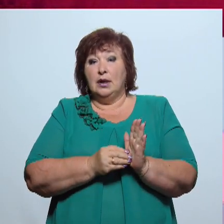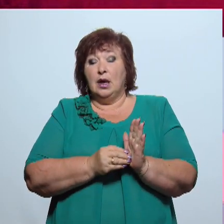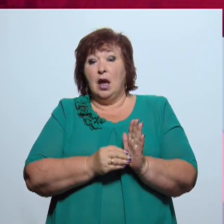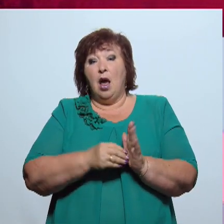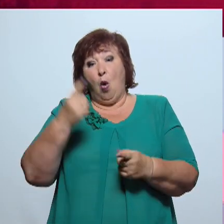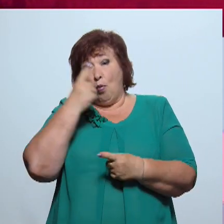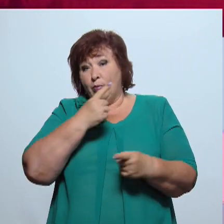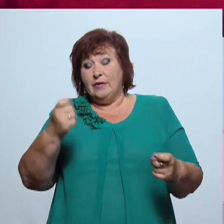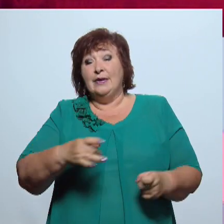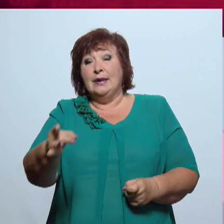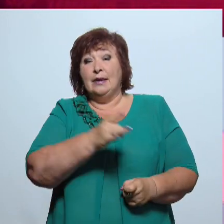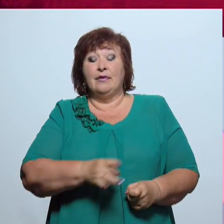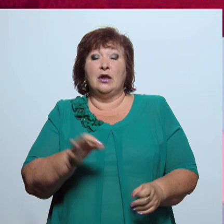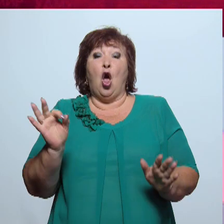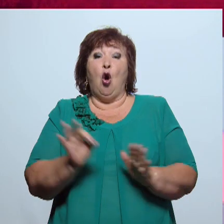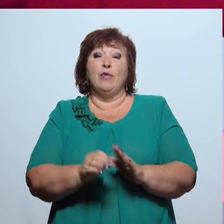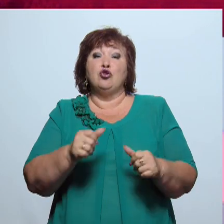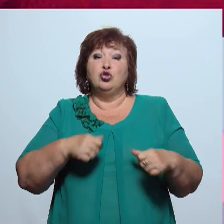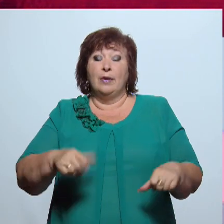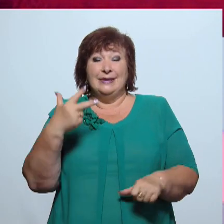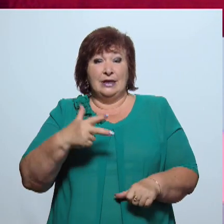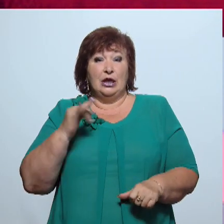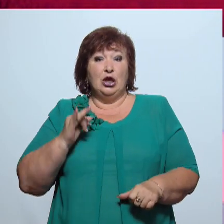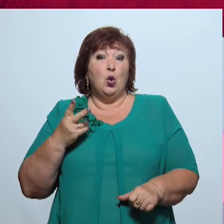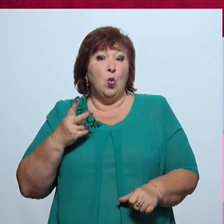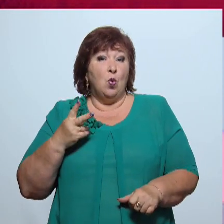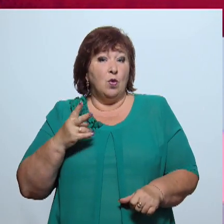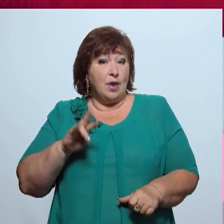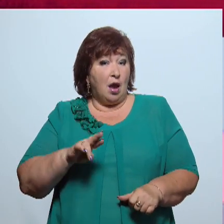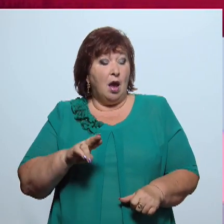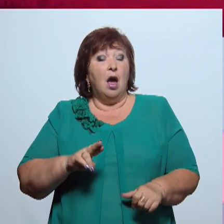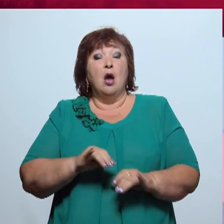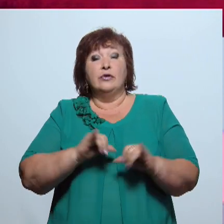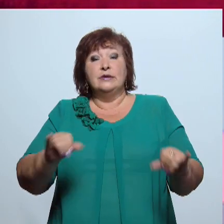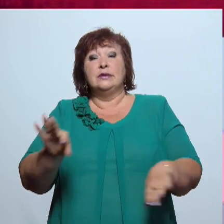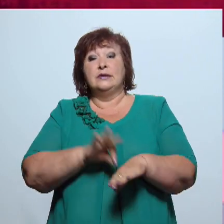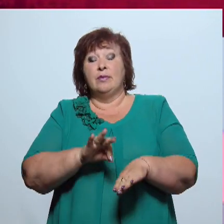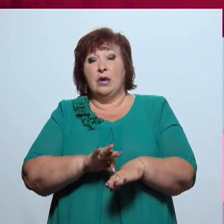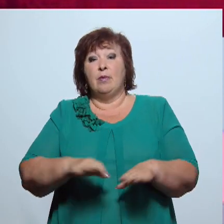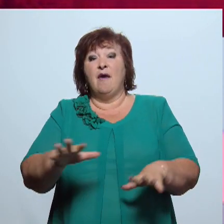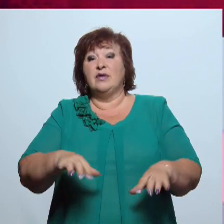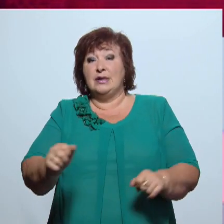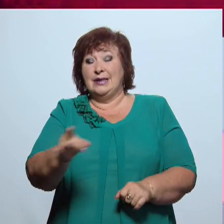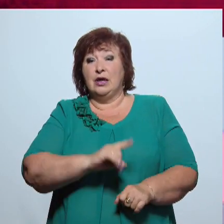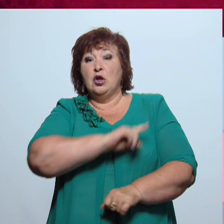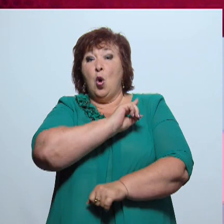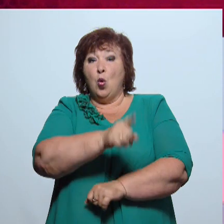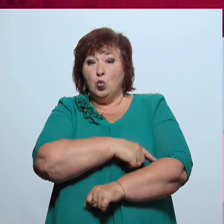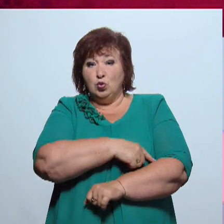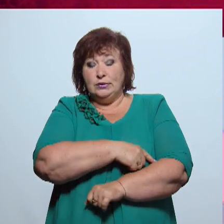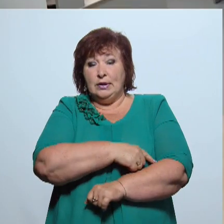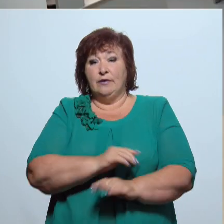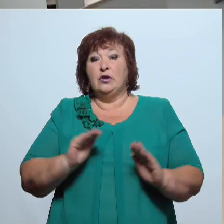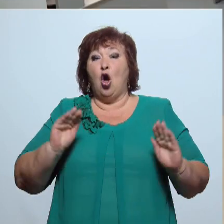Такие данные опубликовал региональный оперштаб 30 июня. В республике растет заболеваемость. Власти региона усиливают